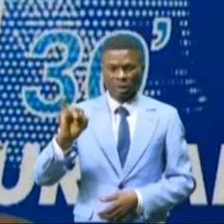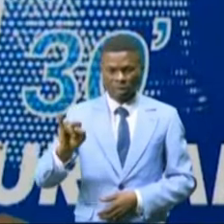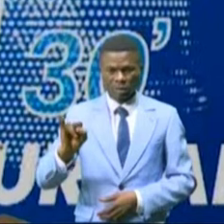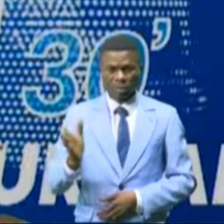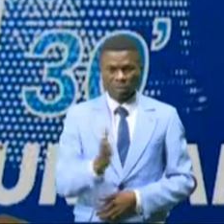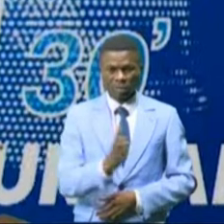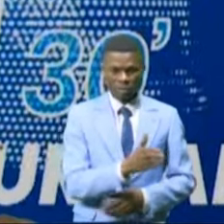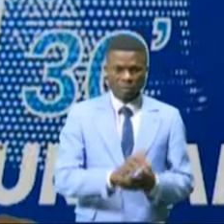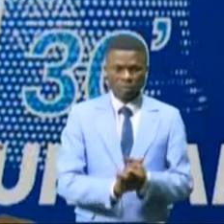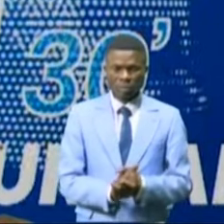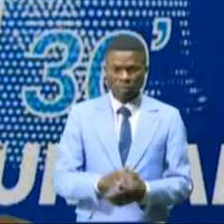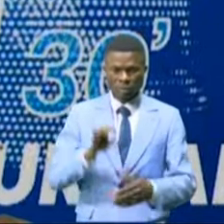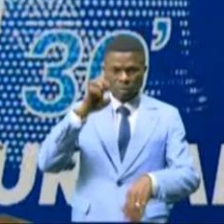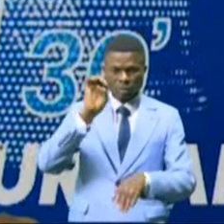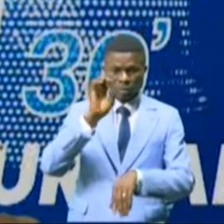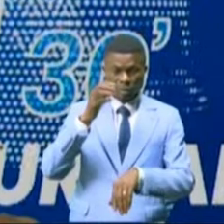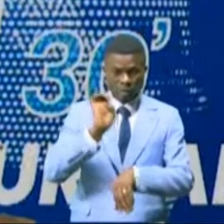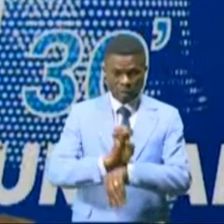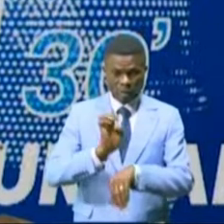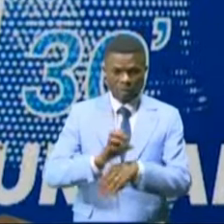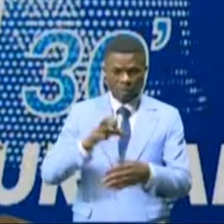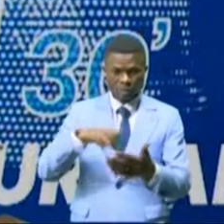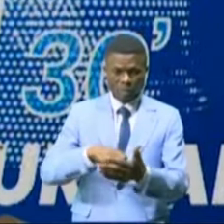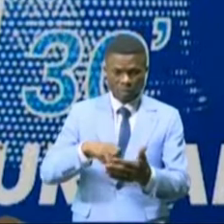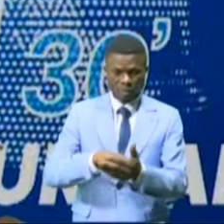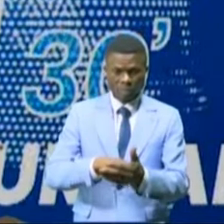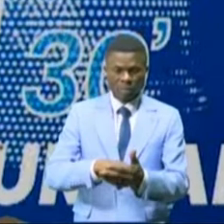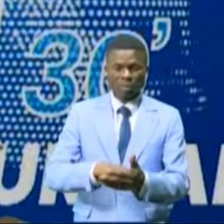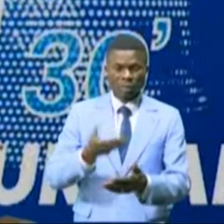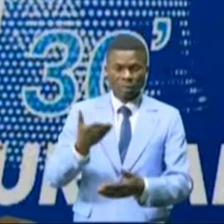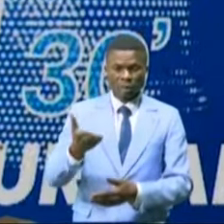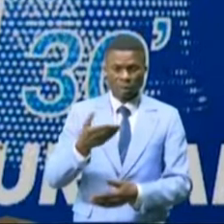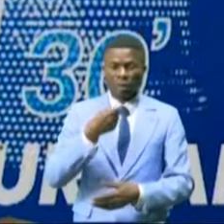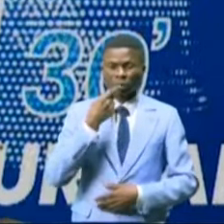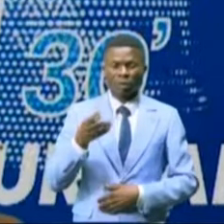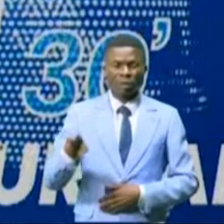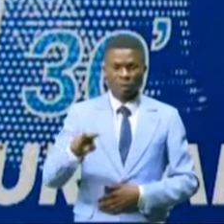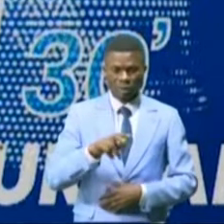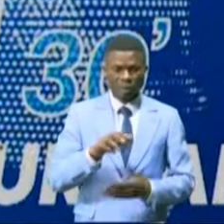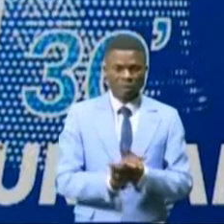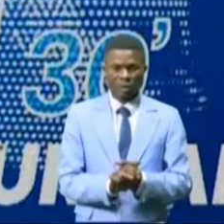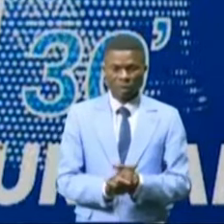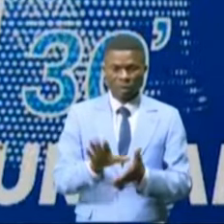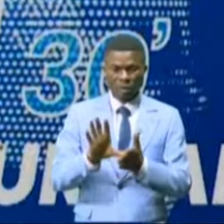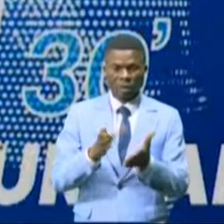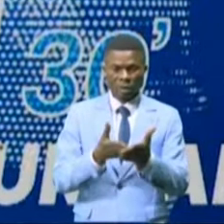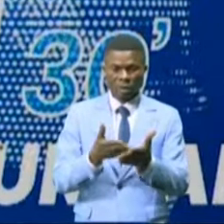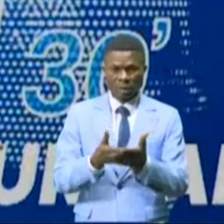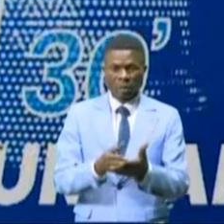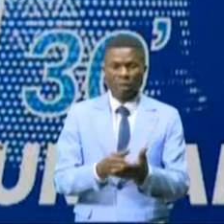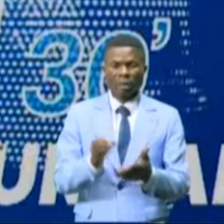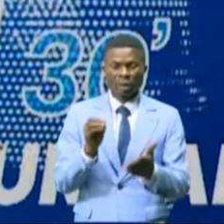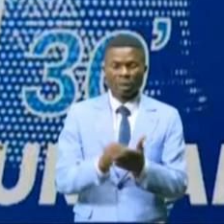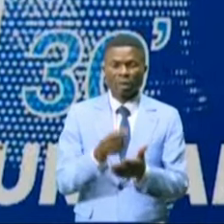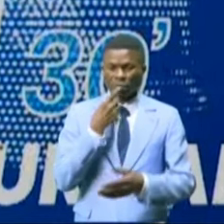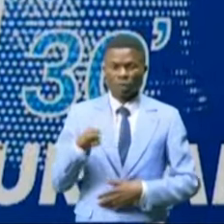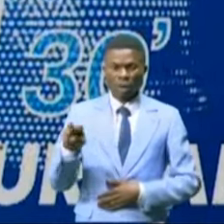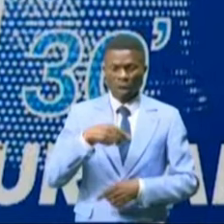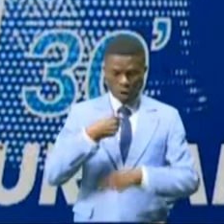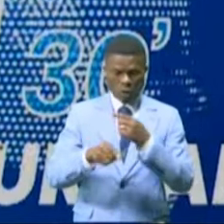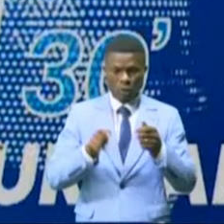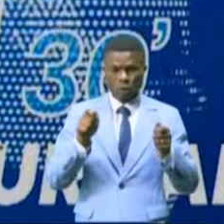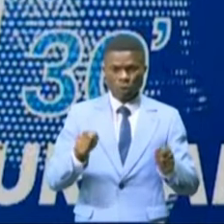Nous étions là en la cathédrale du centenaire, comme l'a dit Patty Tondongo dans ce reportage. Et puis, je vous le disais à